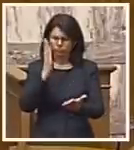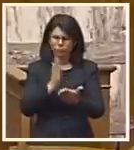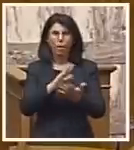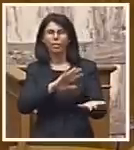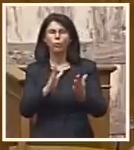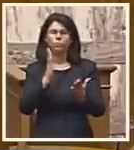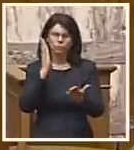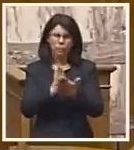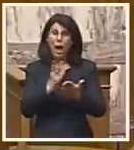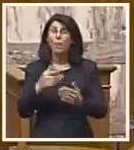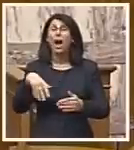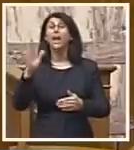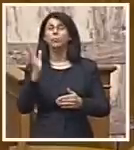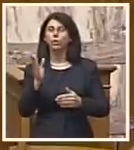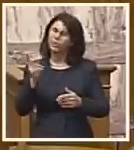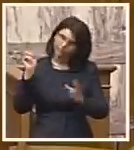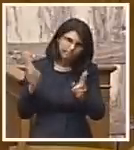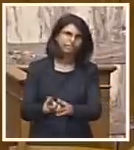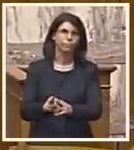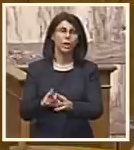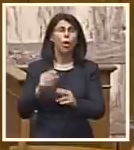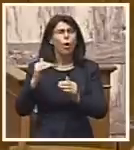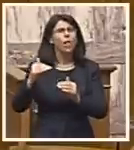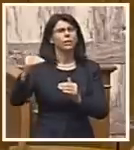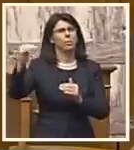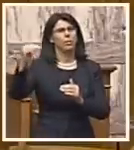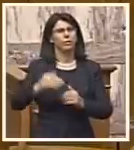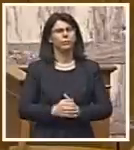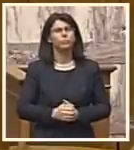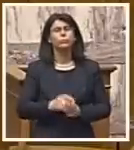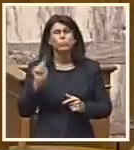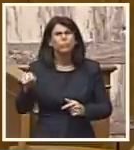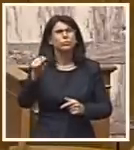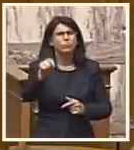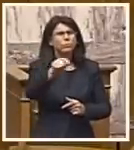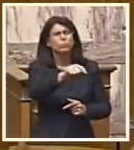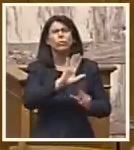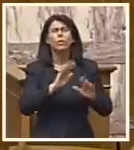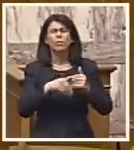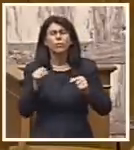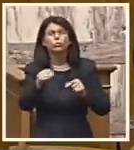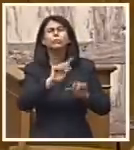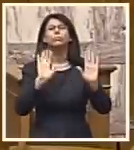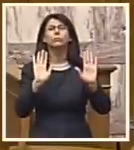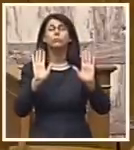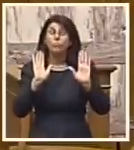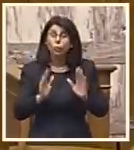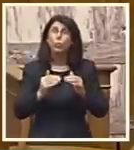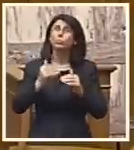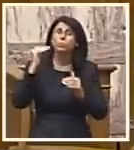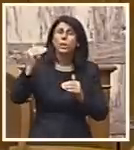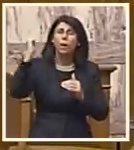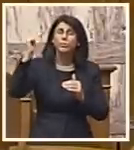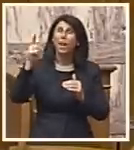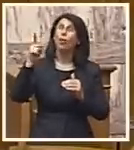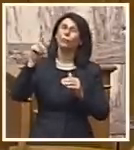την ατιμωρησία σε όλα τα επίπεδα, όποιον και αν αφορά, όσο ψηλά και αν